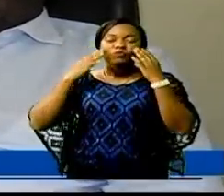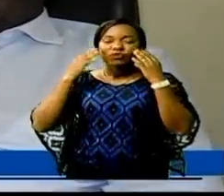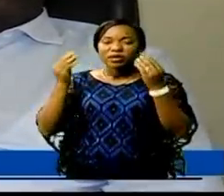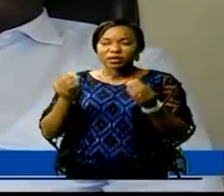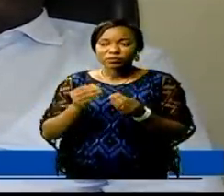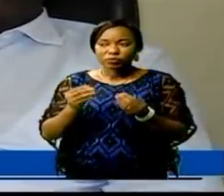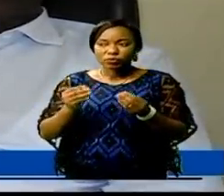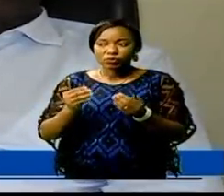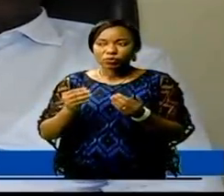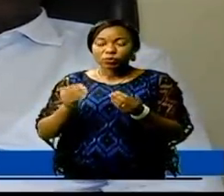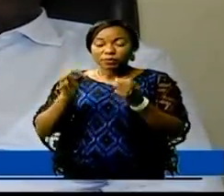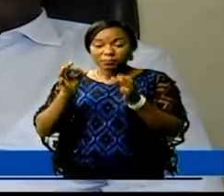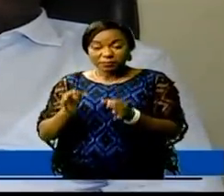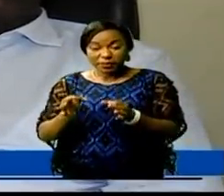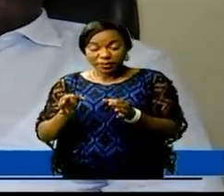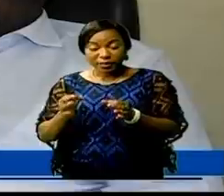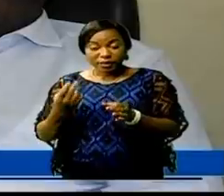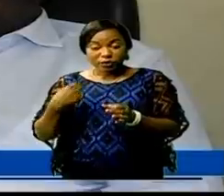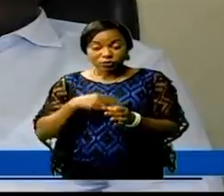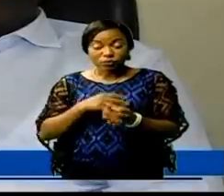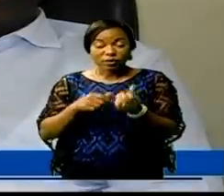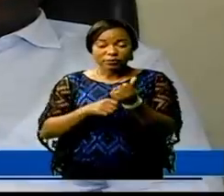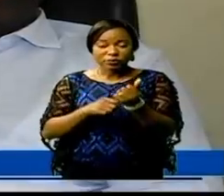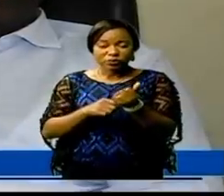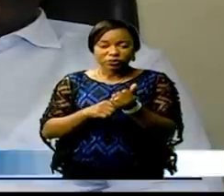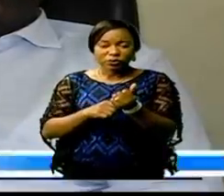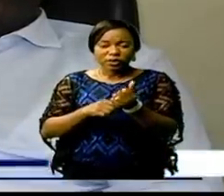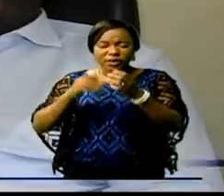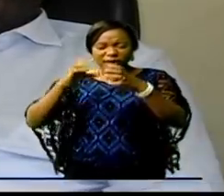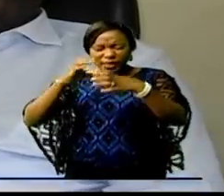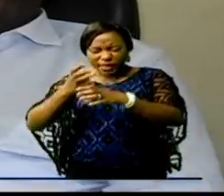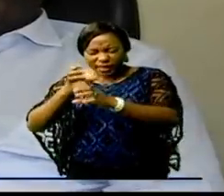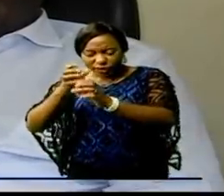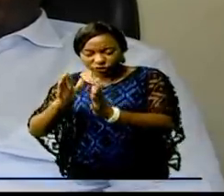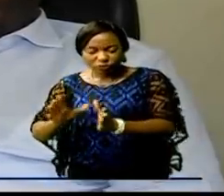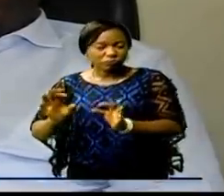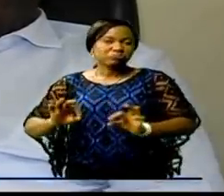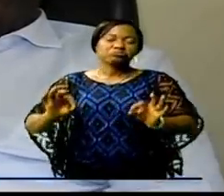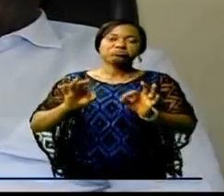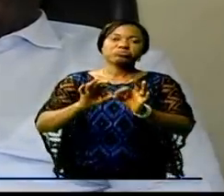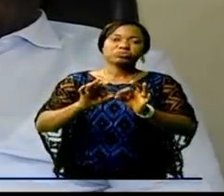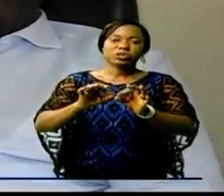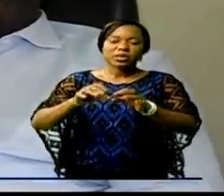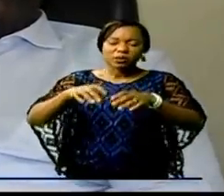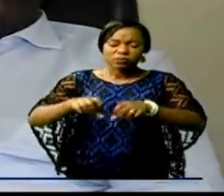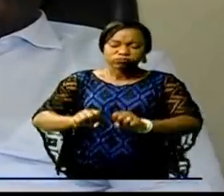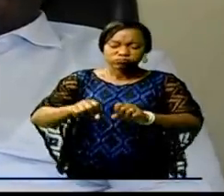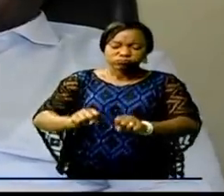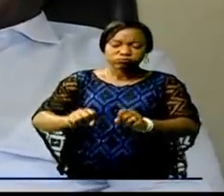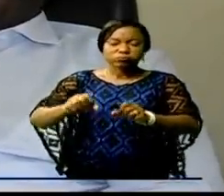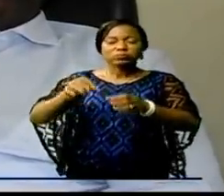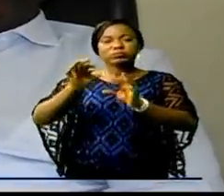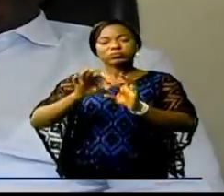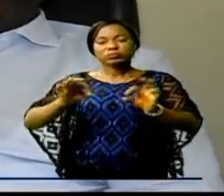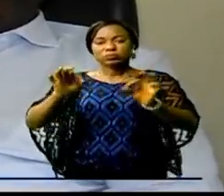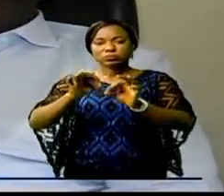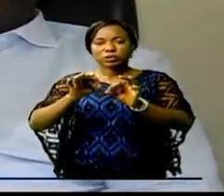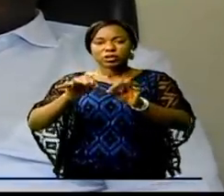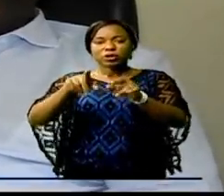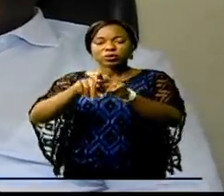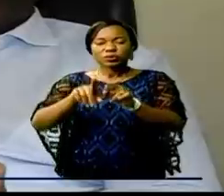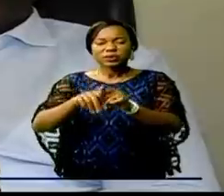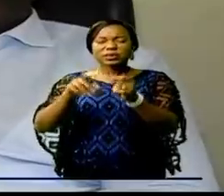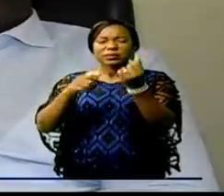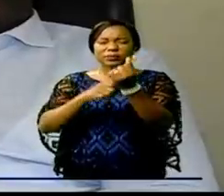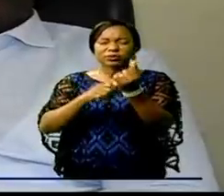les réanimateurs, nous n'en avons pas assez, le radiologue, n'en a pas assez, les kinésithérapeutes, il n'y en a pas assez, même